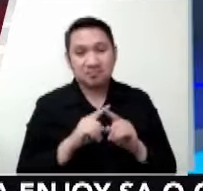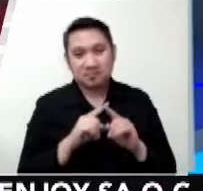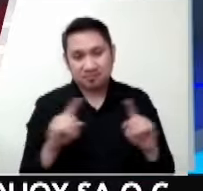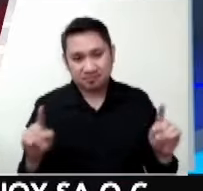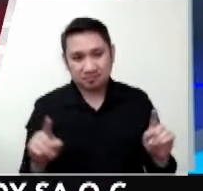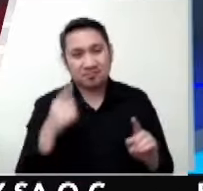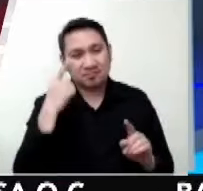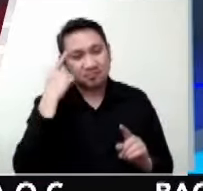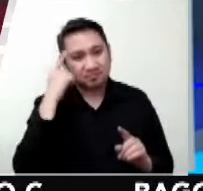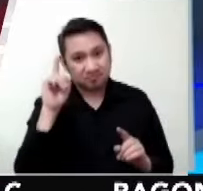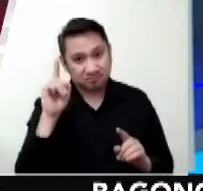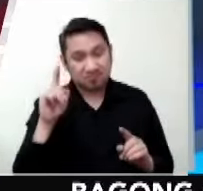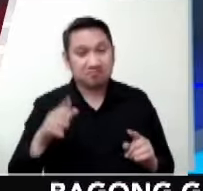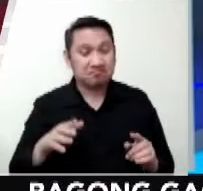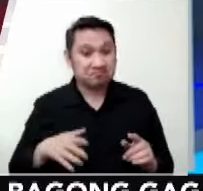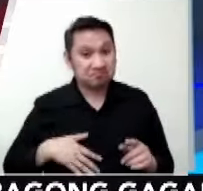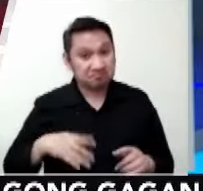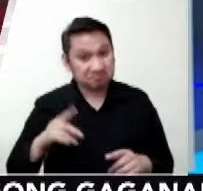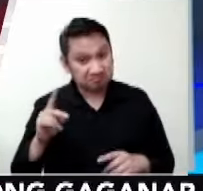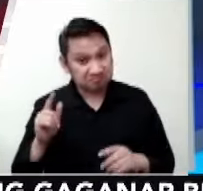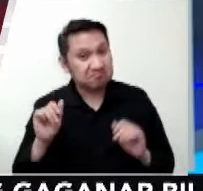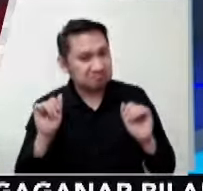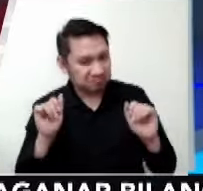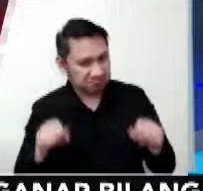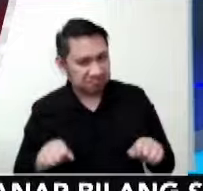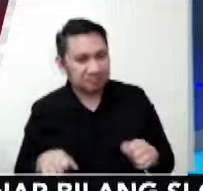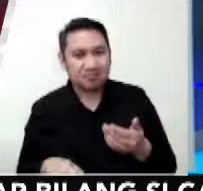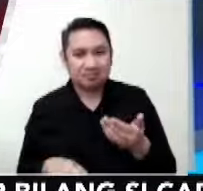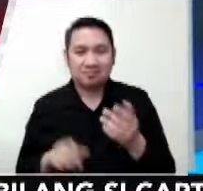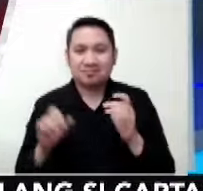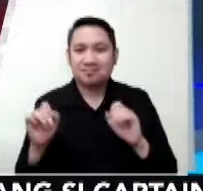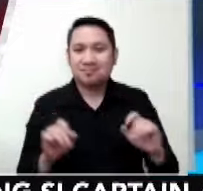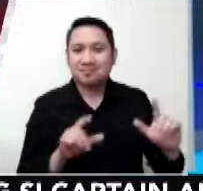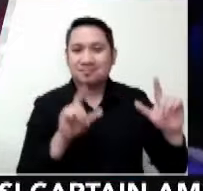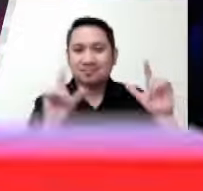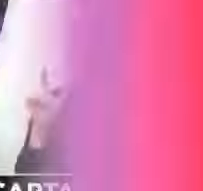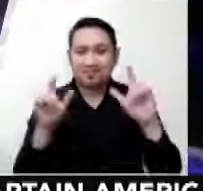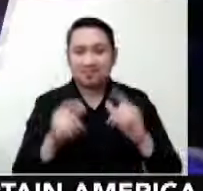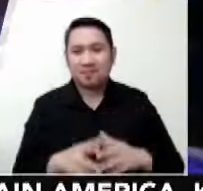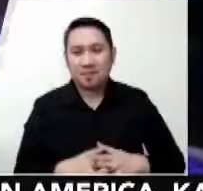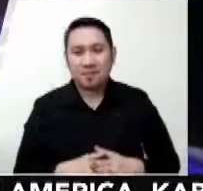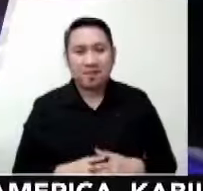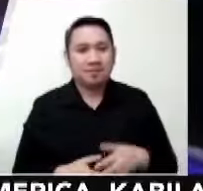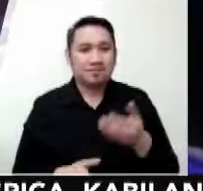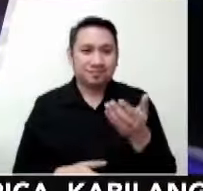babies pa rin yan ang tinutukan live ni Au carampel